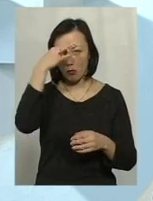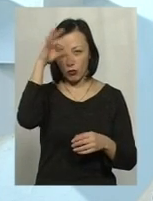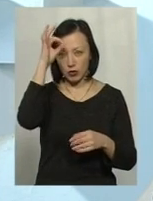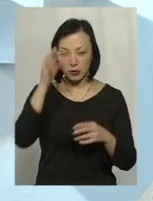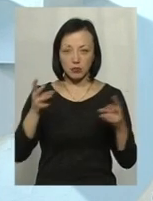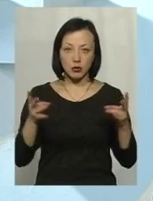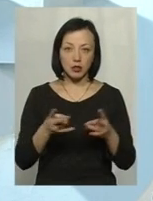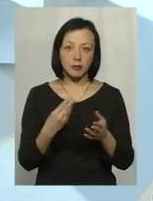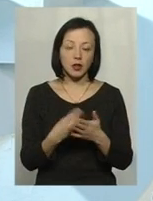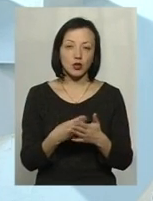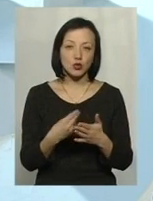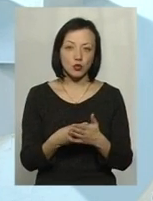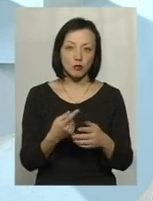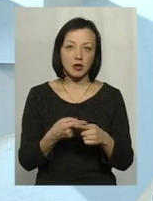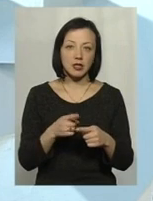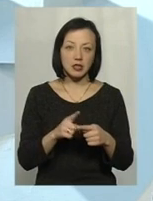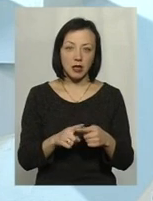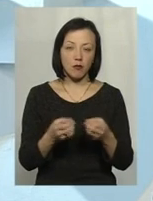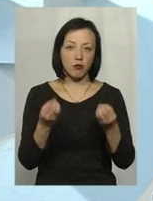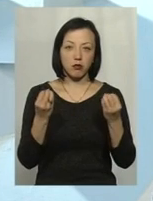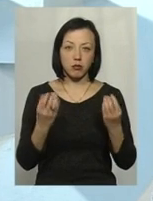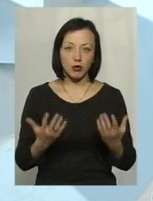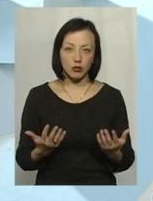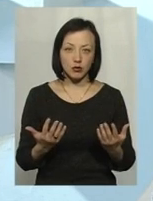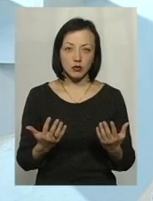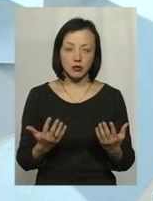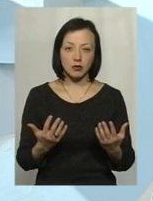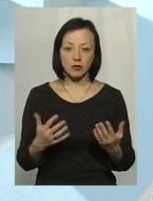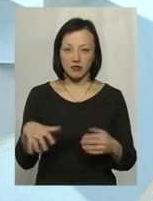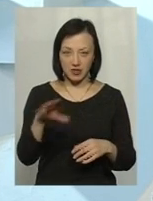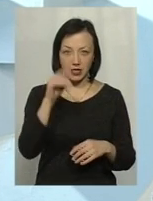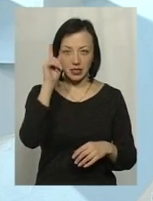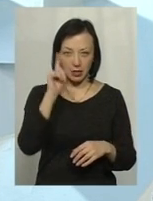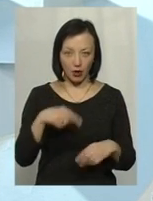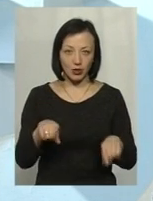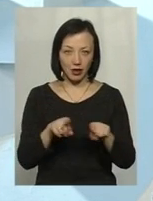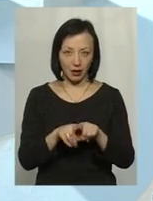така-то сума, це вже просто, вже я думаю, вже всі знають.